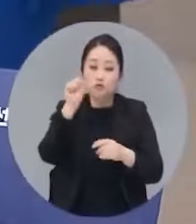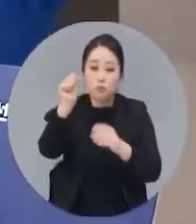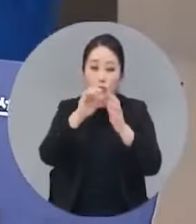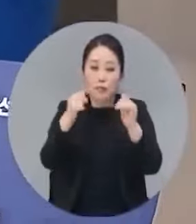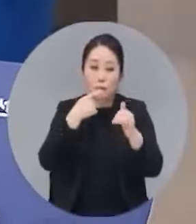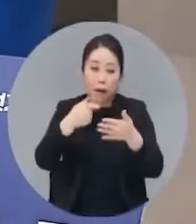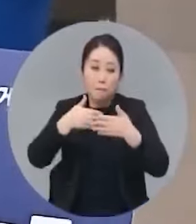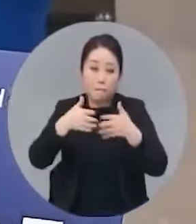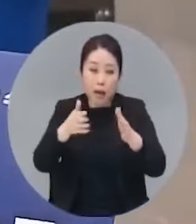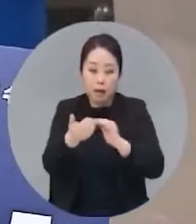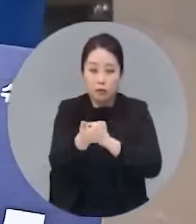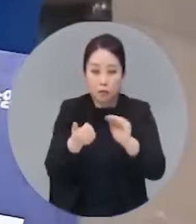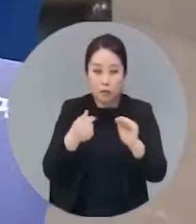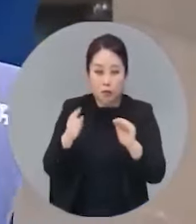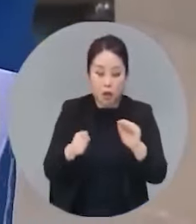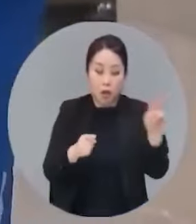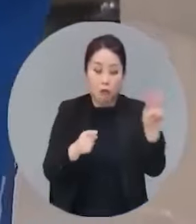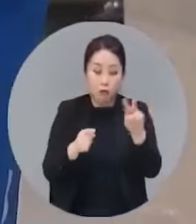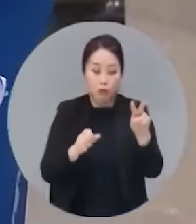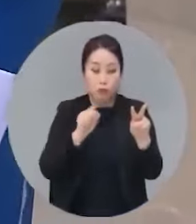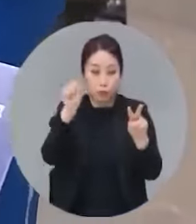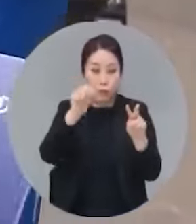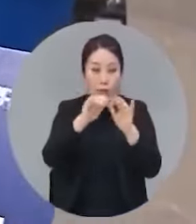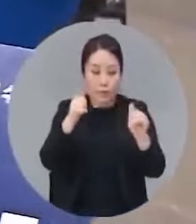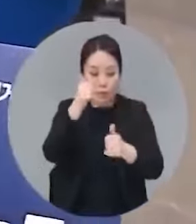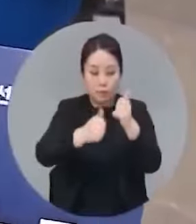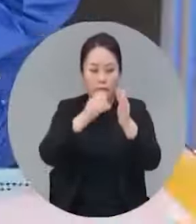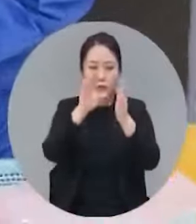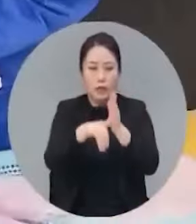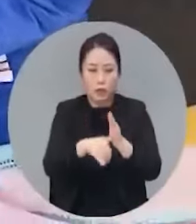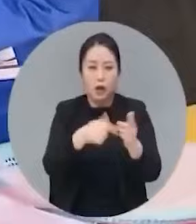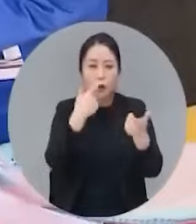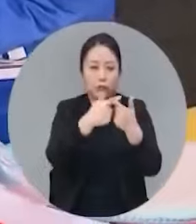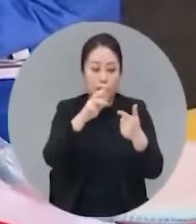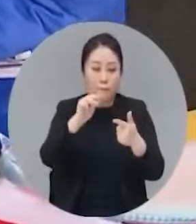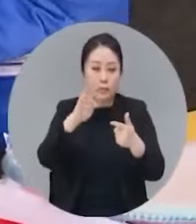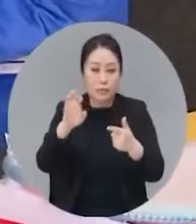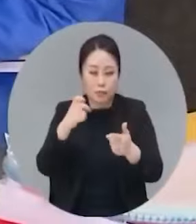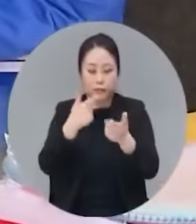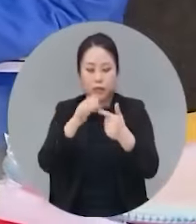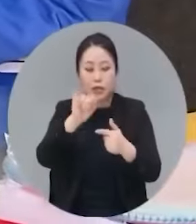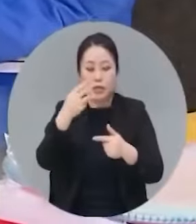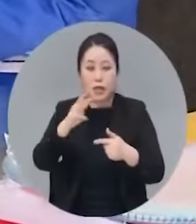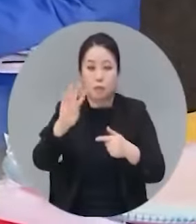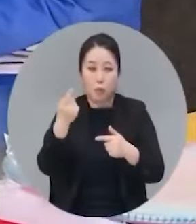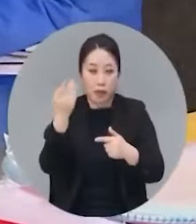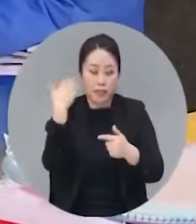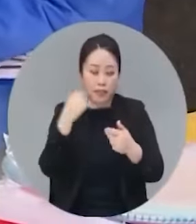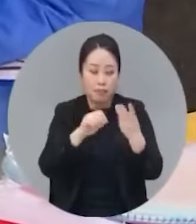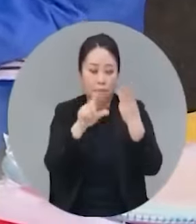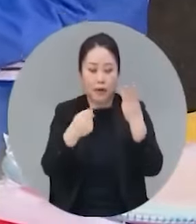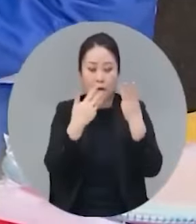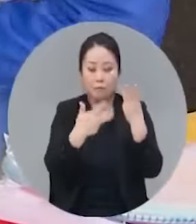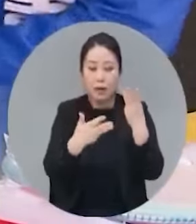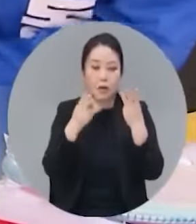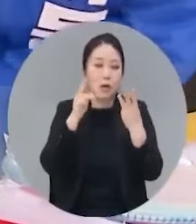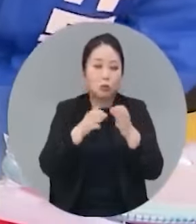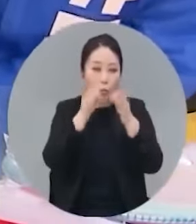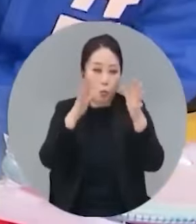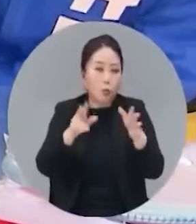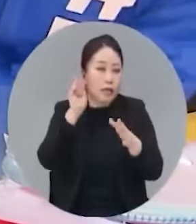전 수영구에서 양자 대결이 치러지던 당시 부산 MBC와 부산일보가 지난달 8일부터 이틀 동안 실시한